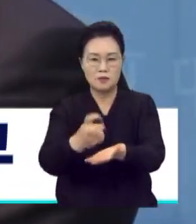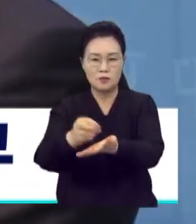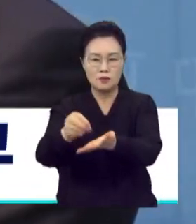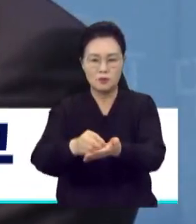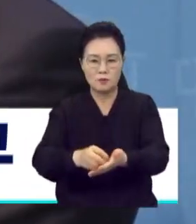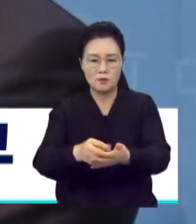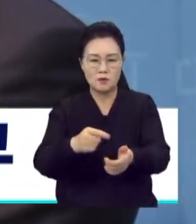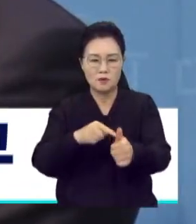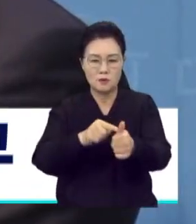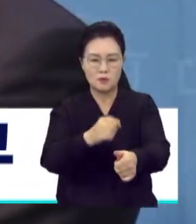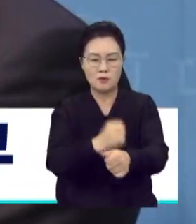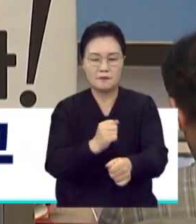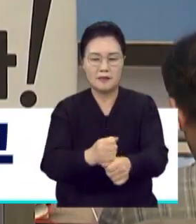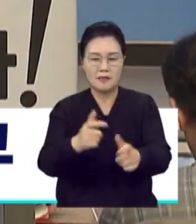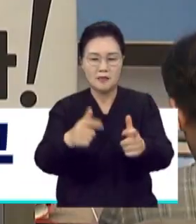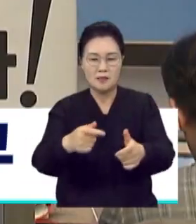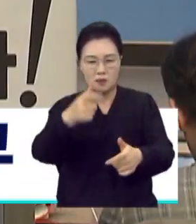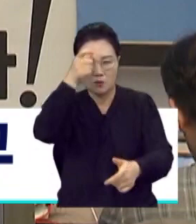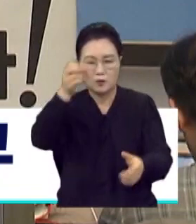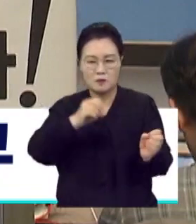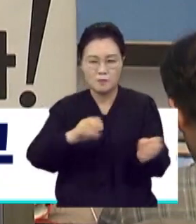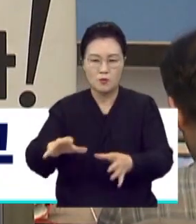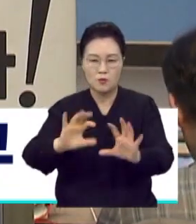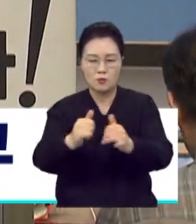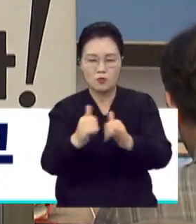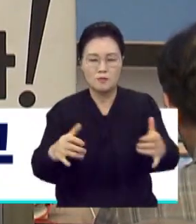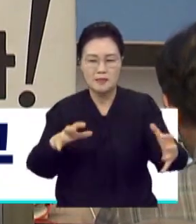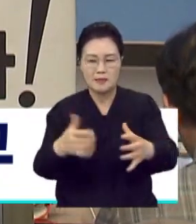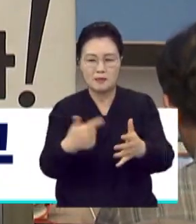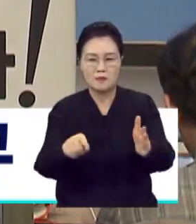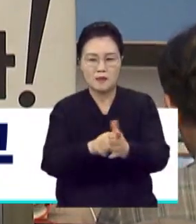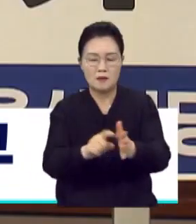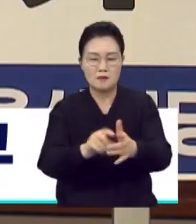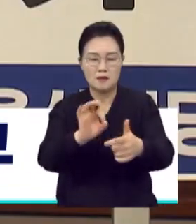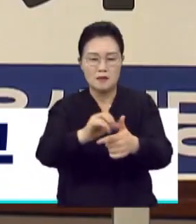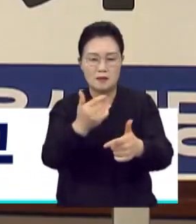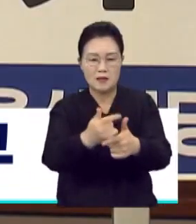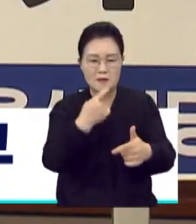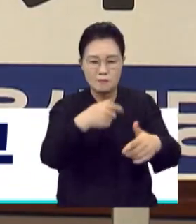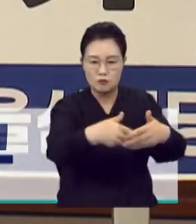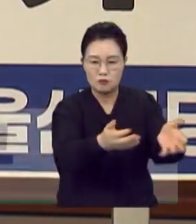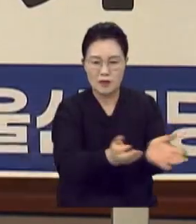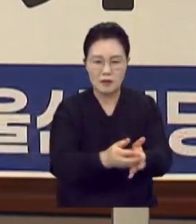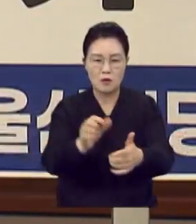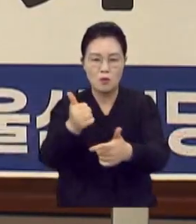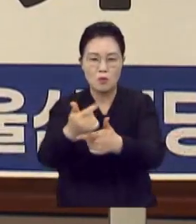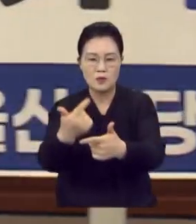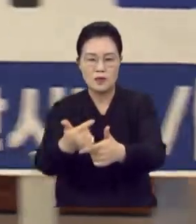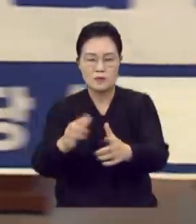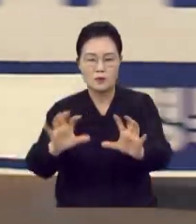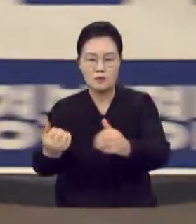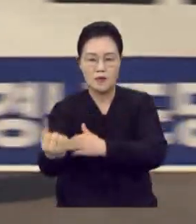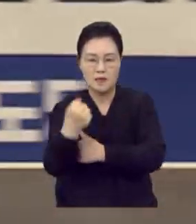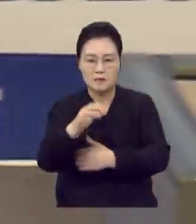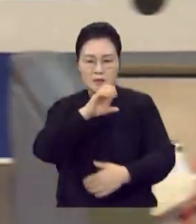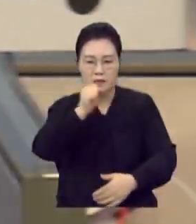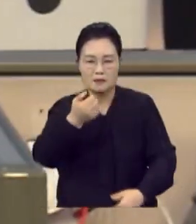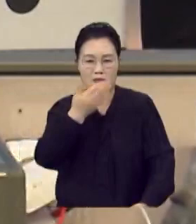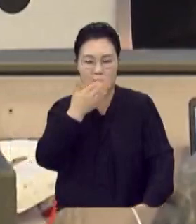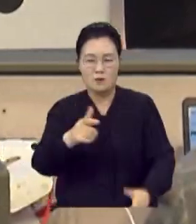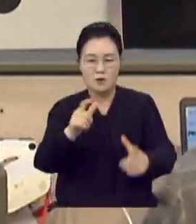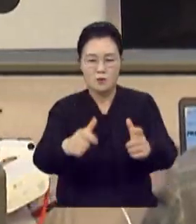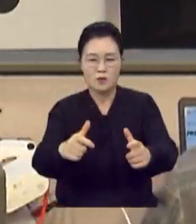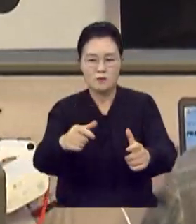가졌습니다. 이들은 지역주의 타파와 국민 통합을 위해서 영남에서 민주당이, 호남에서 국민의힘이 당선될 수